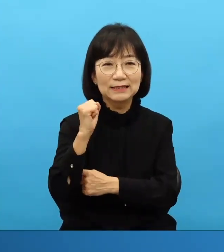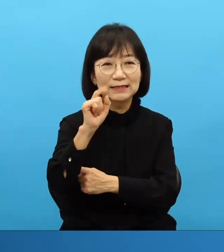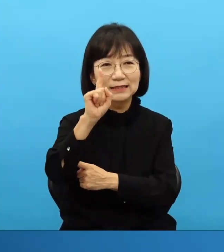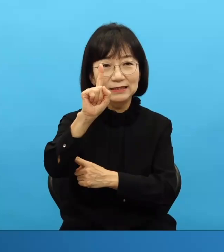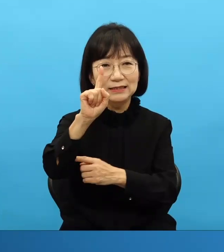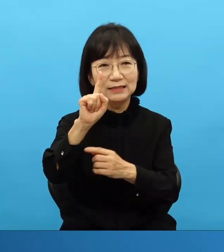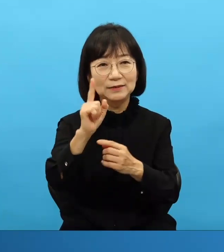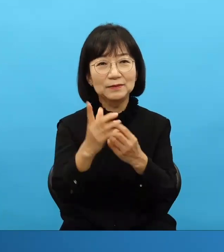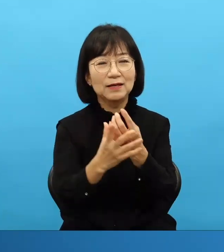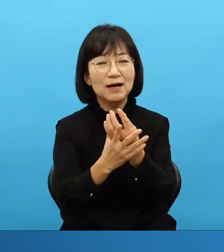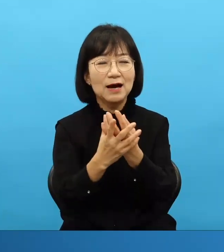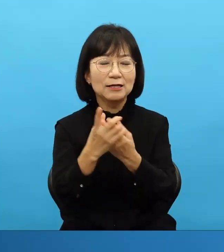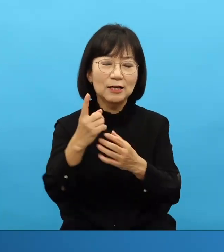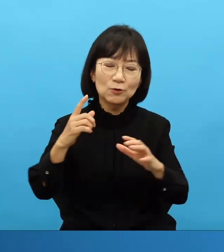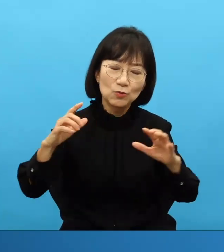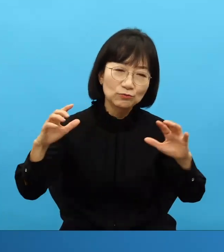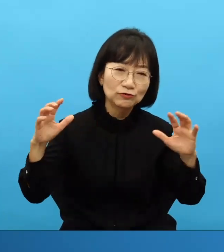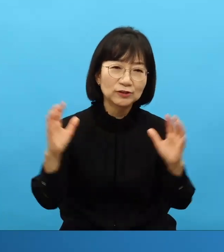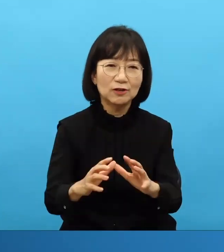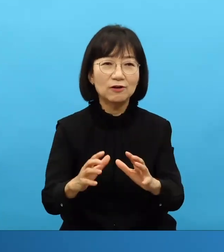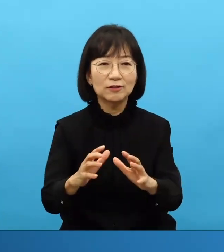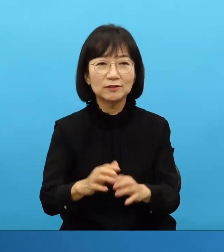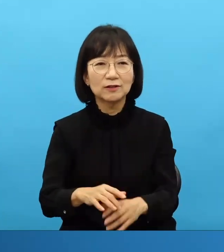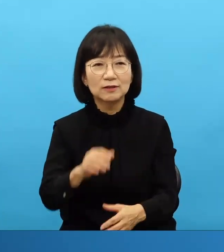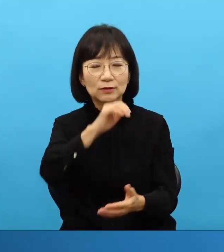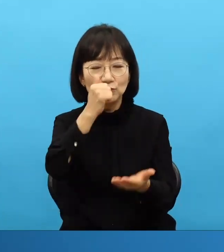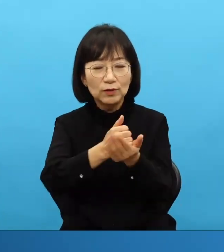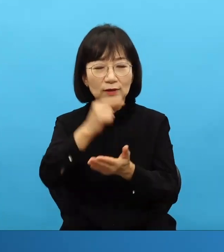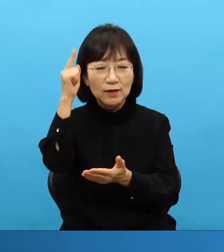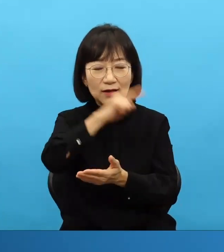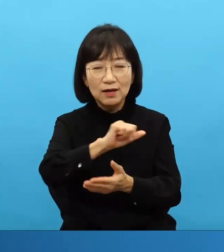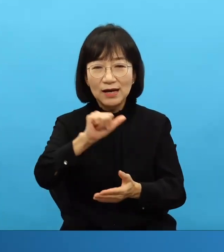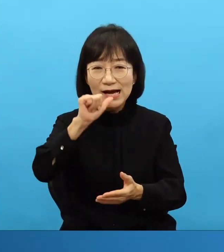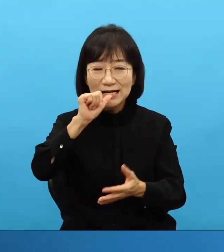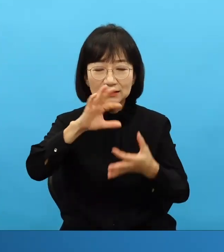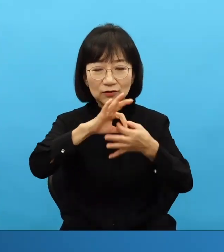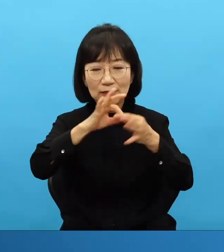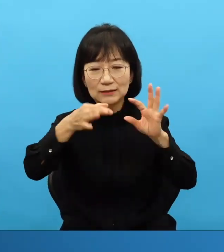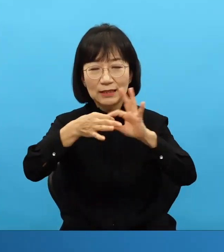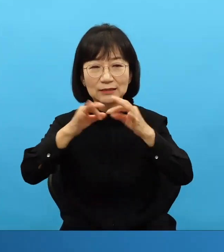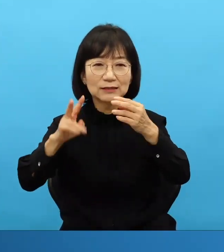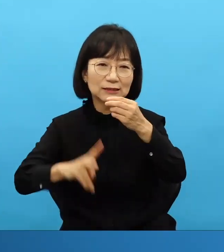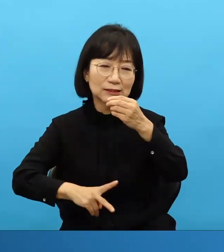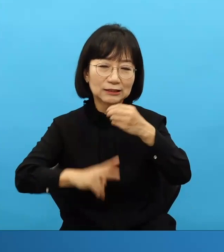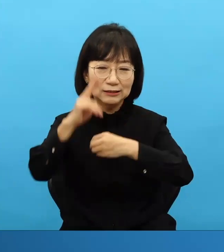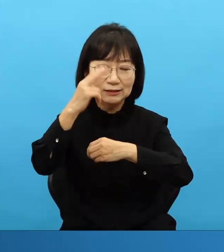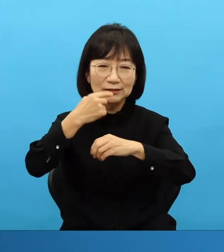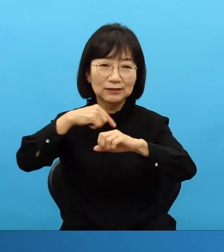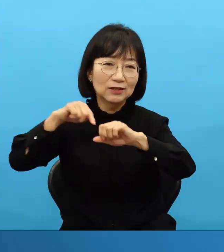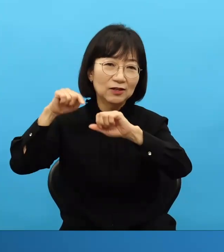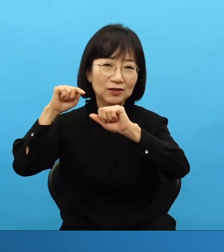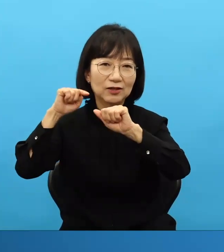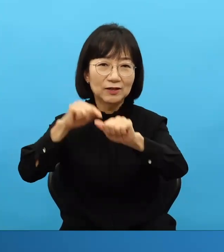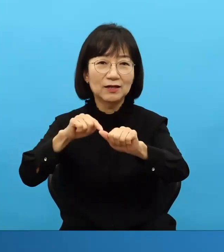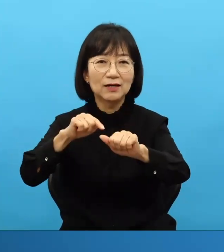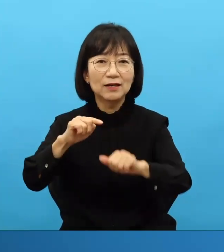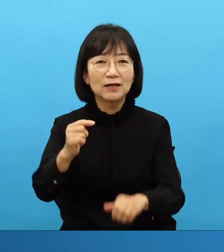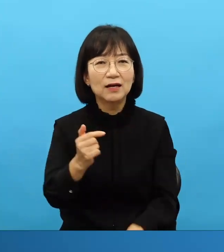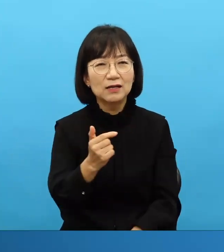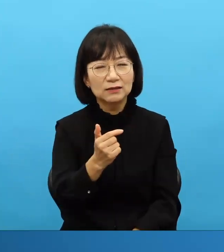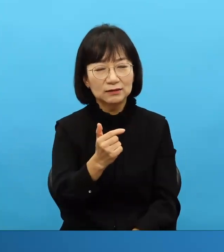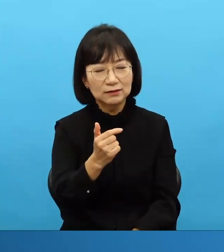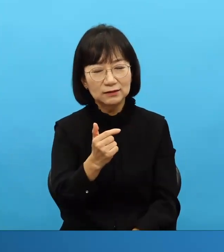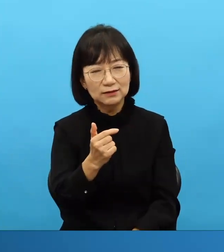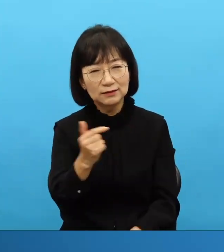너희의 힘을 하나로 뭉쳐서 죄악의 쇠사슬을